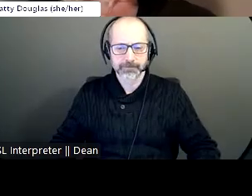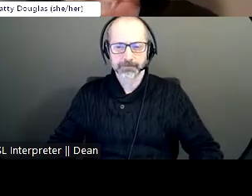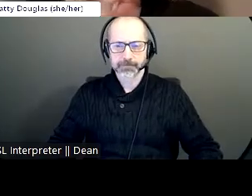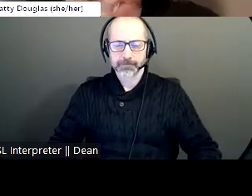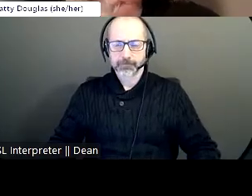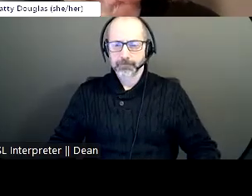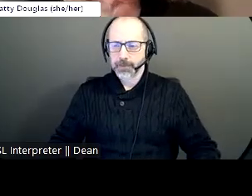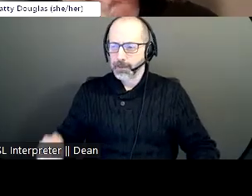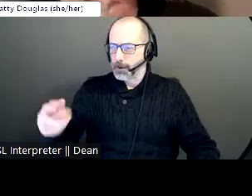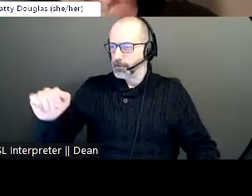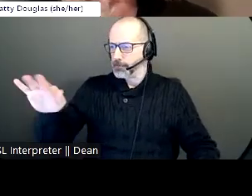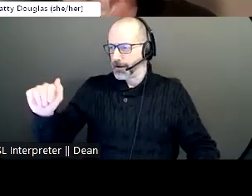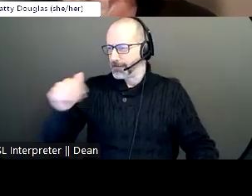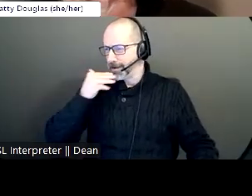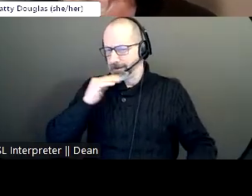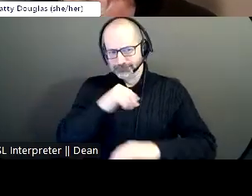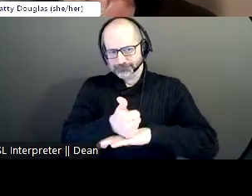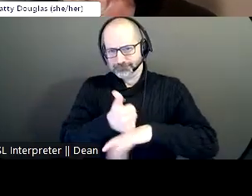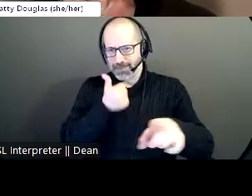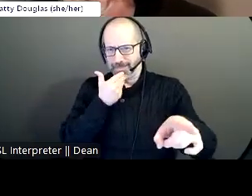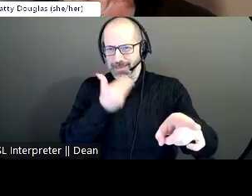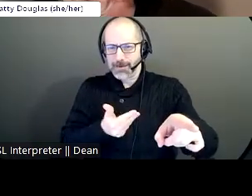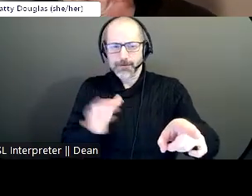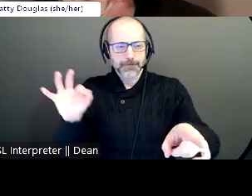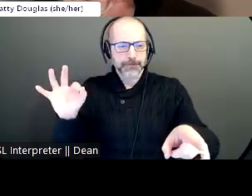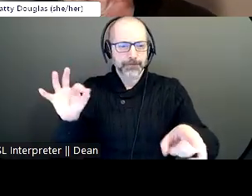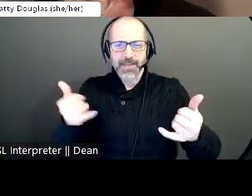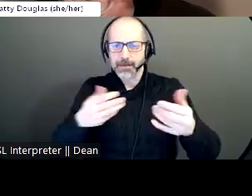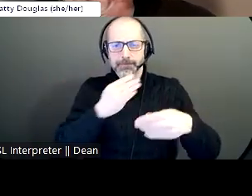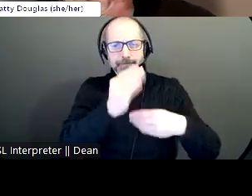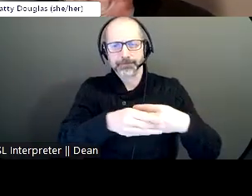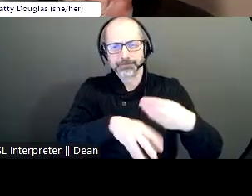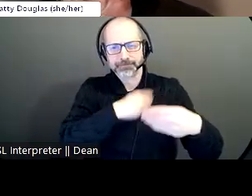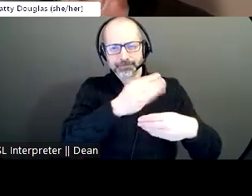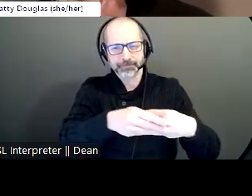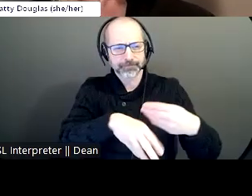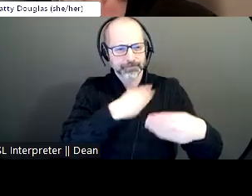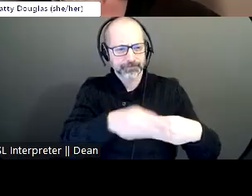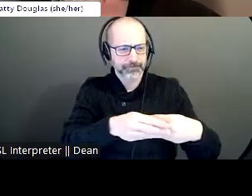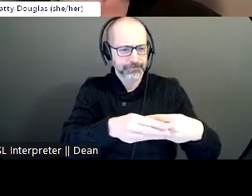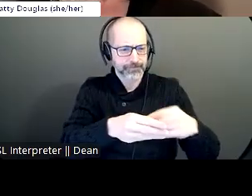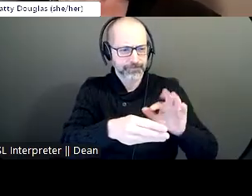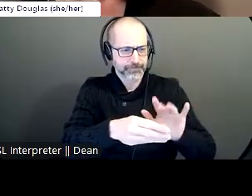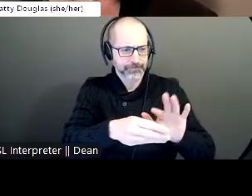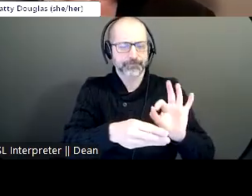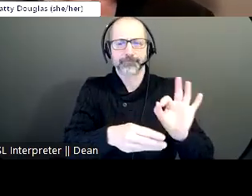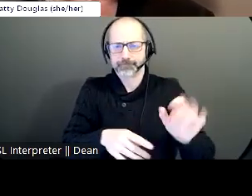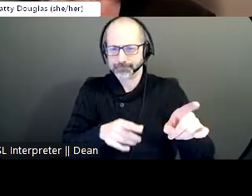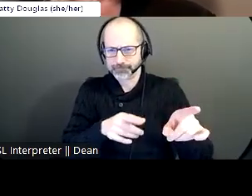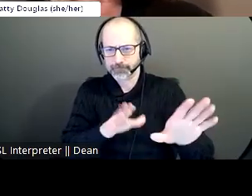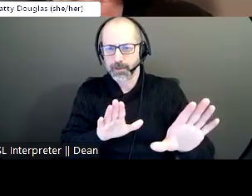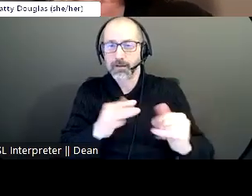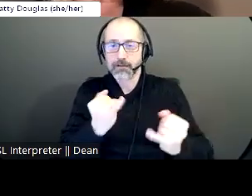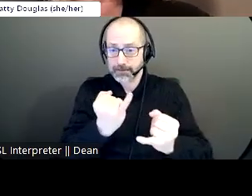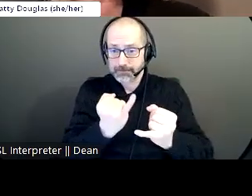Thank you, Mara, as well. Merci, So I'll Mara, just flip aussi. through. Alors, je vais Okay. passer So I wanted to end